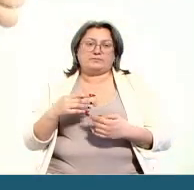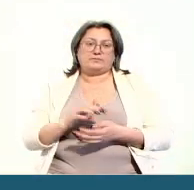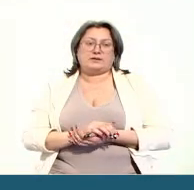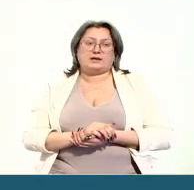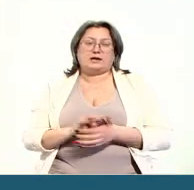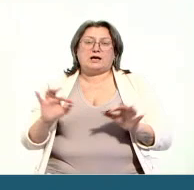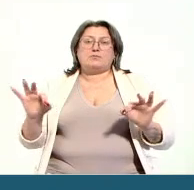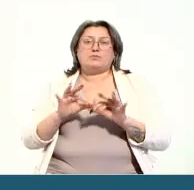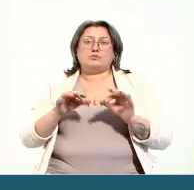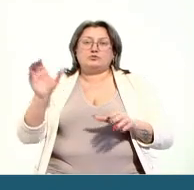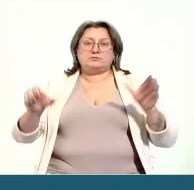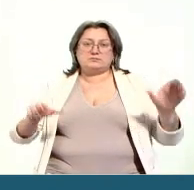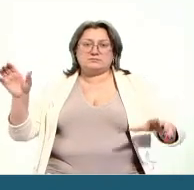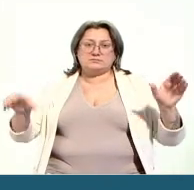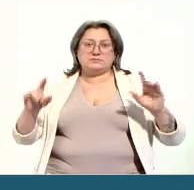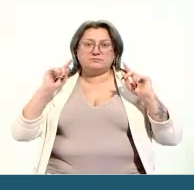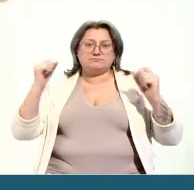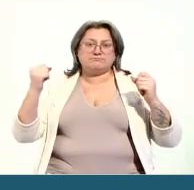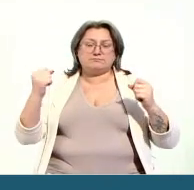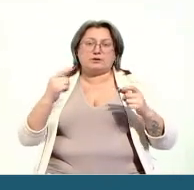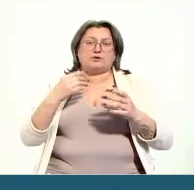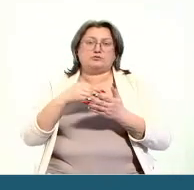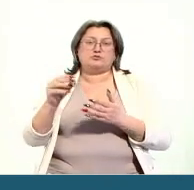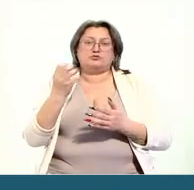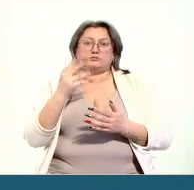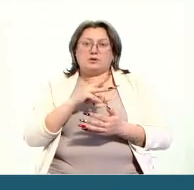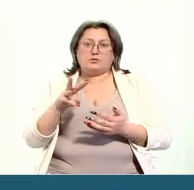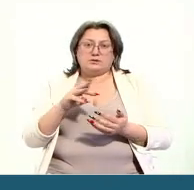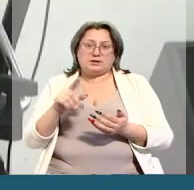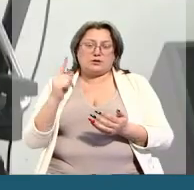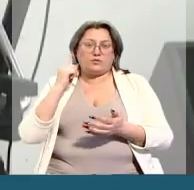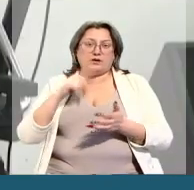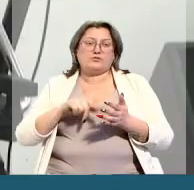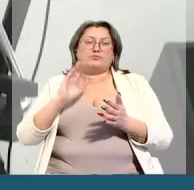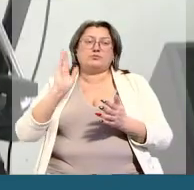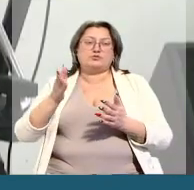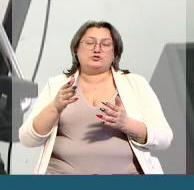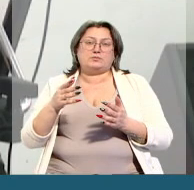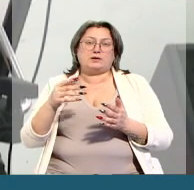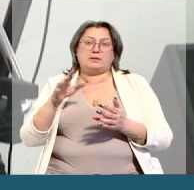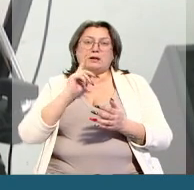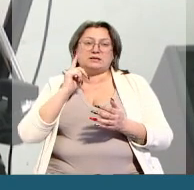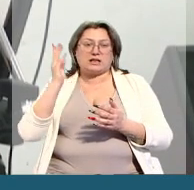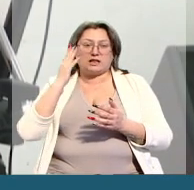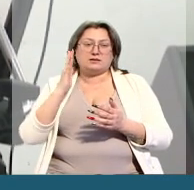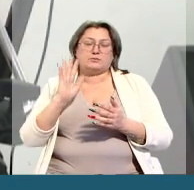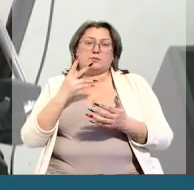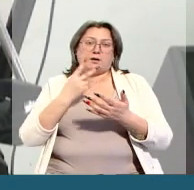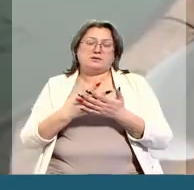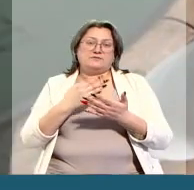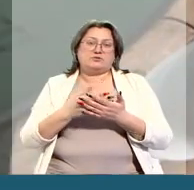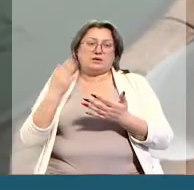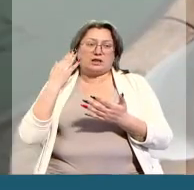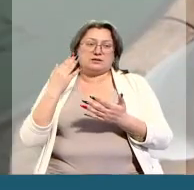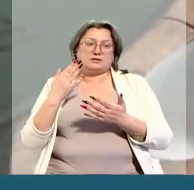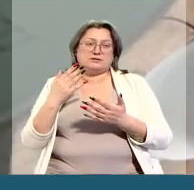теңгеге сатып алынған. Бұл аспаптар арқылы болашақта аудандағы жас дарындар өздерінің таланттарын, шығармашылық әлеуетін